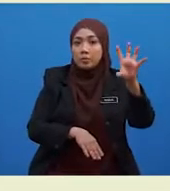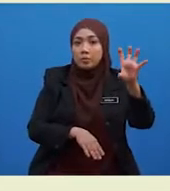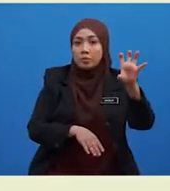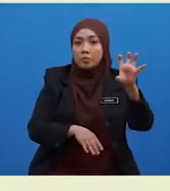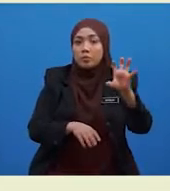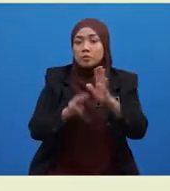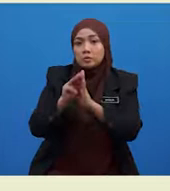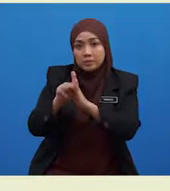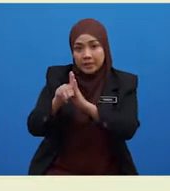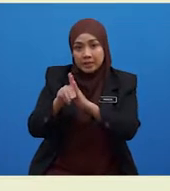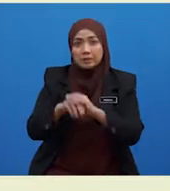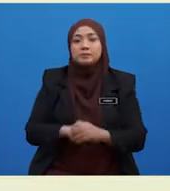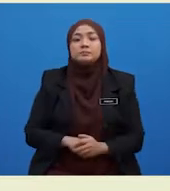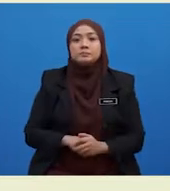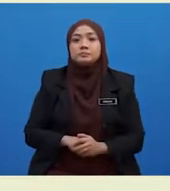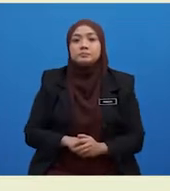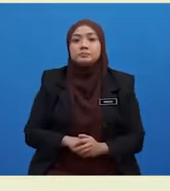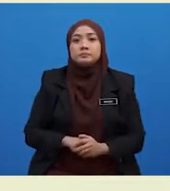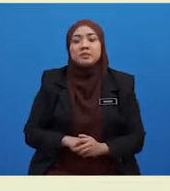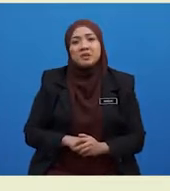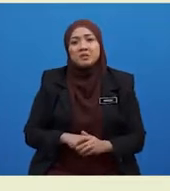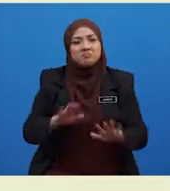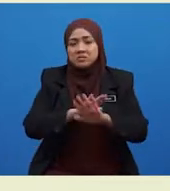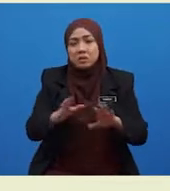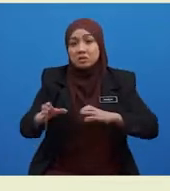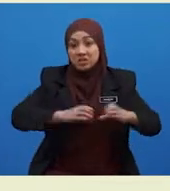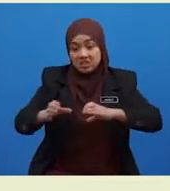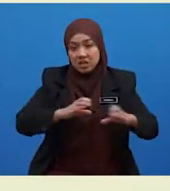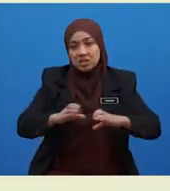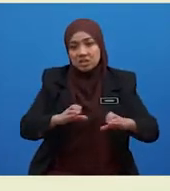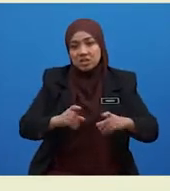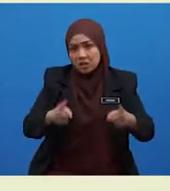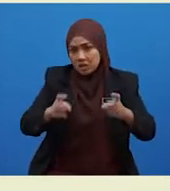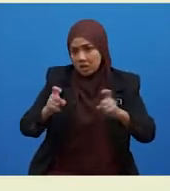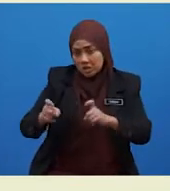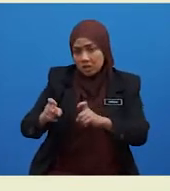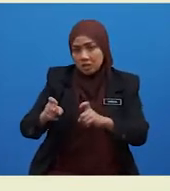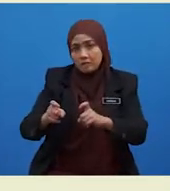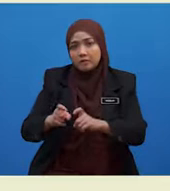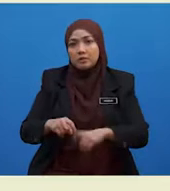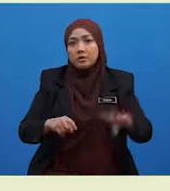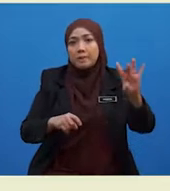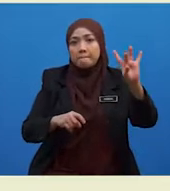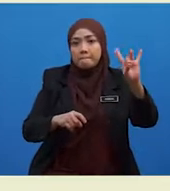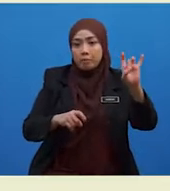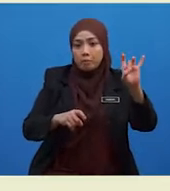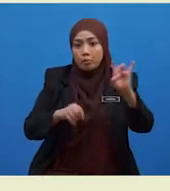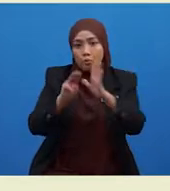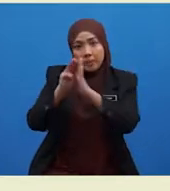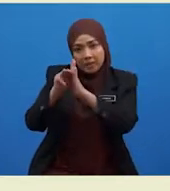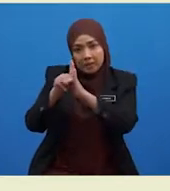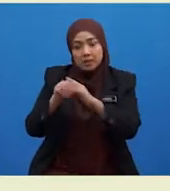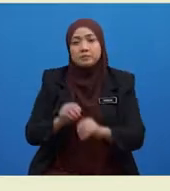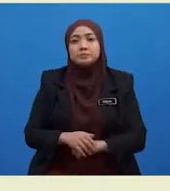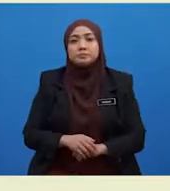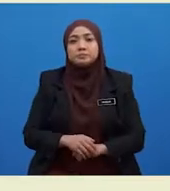denyutan seminit. Kadar nadi individu yang tidak cergas adalah melebihi 80 denyutan nadi seminit.